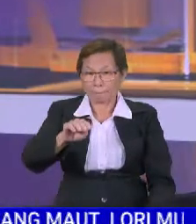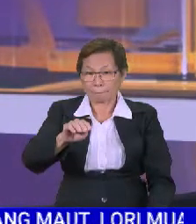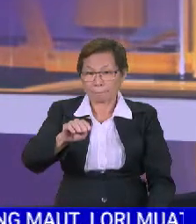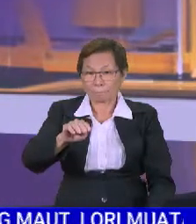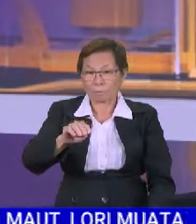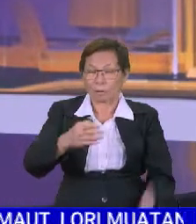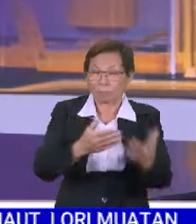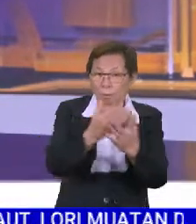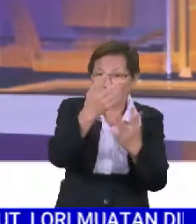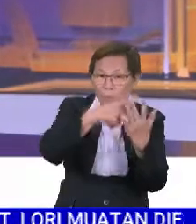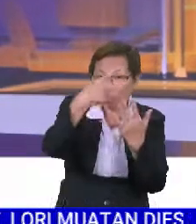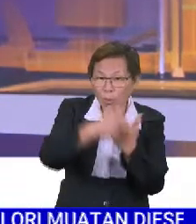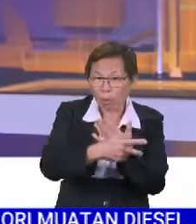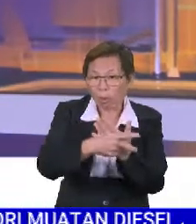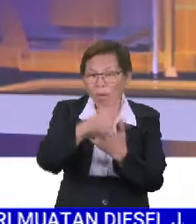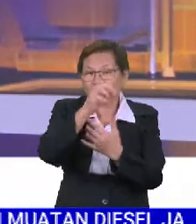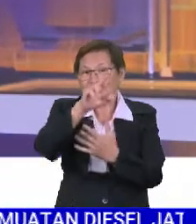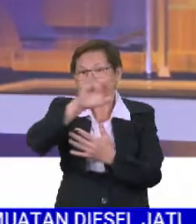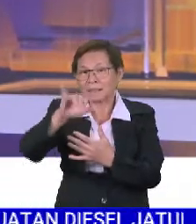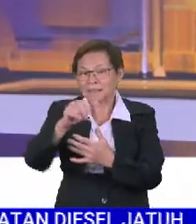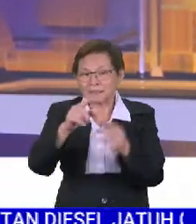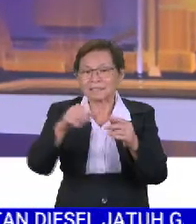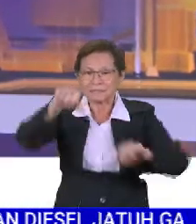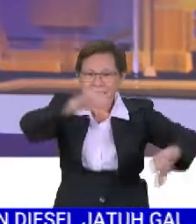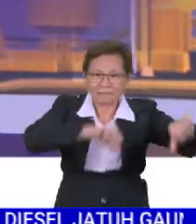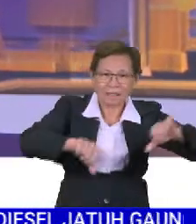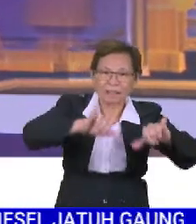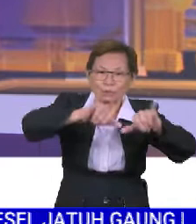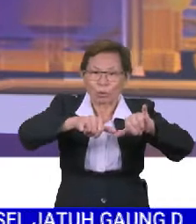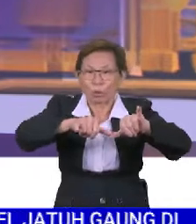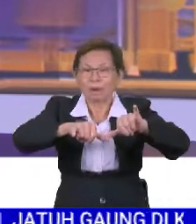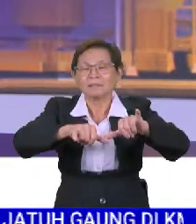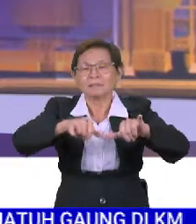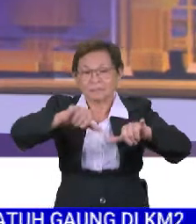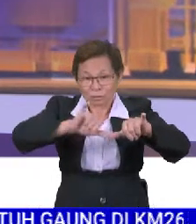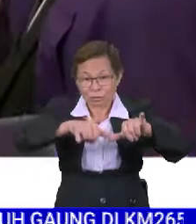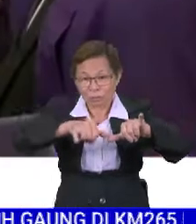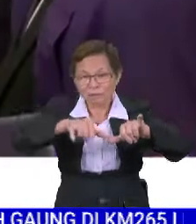JBPM menerusi program Sarjana Sains Kejuruteraan Keselamatan Kebakaran.